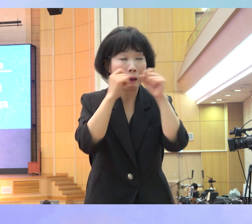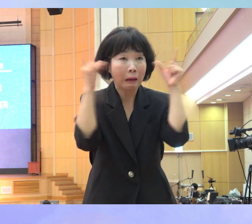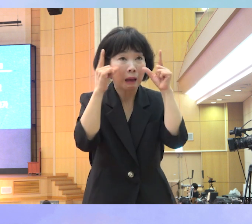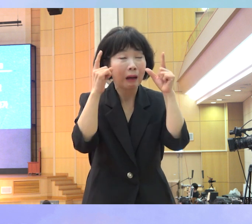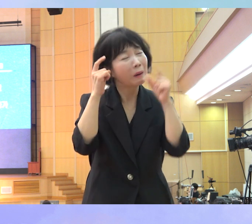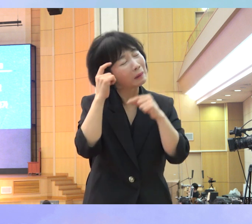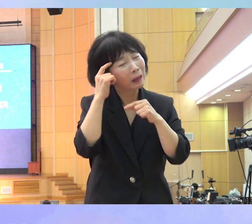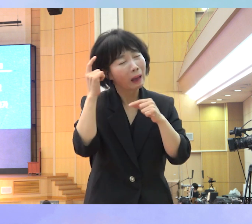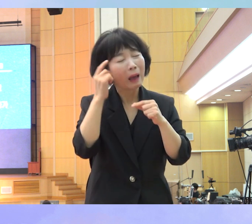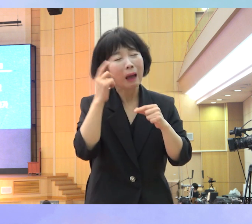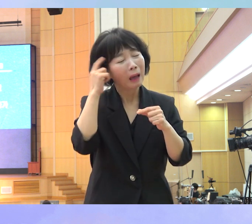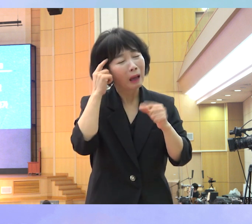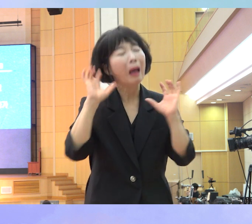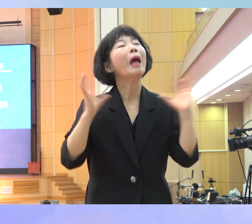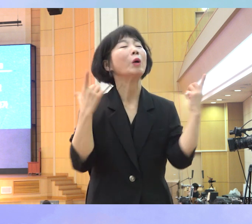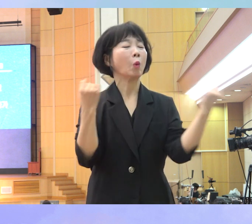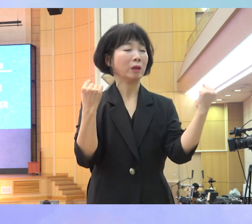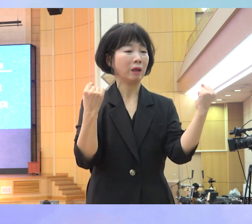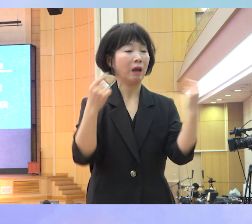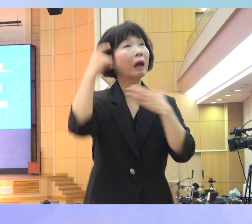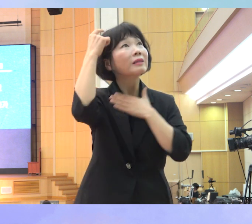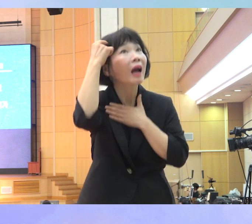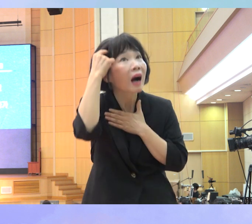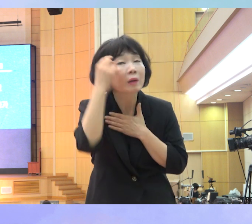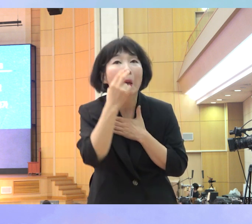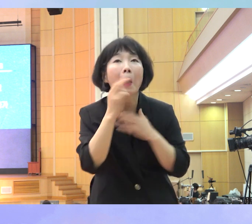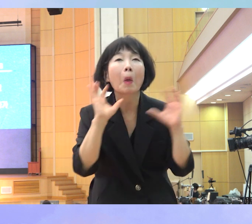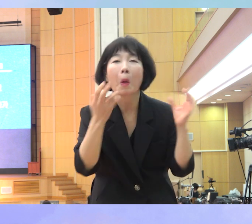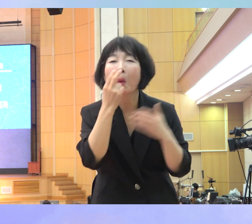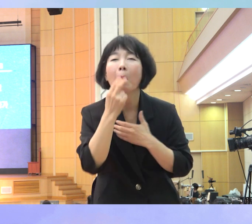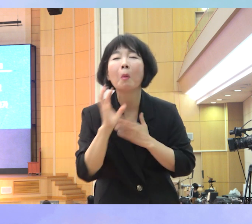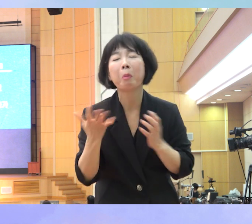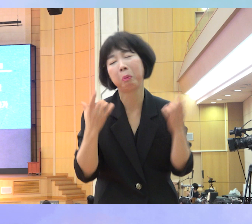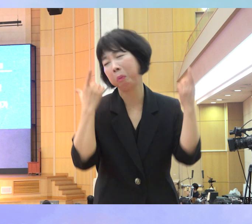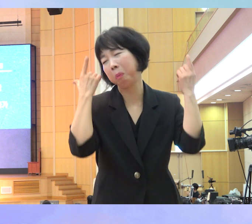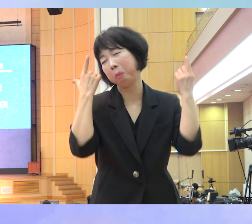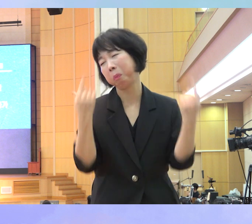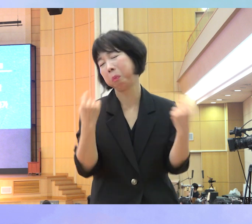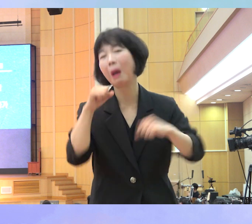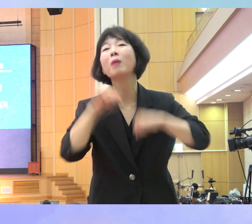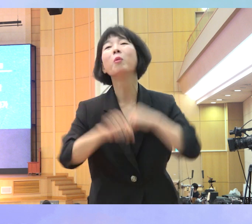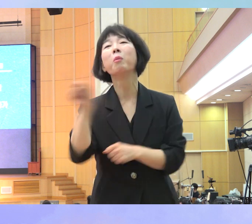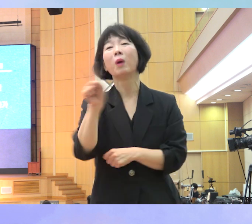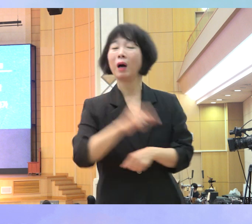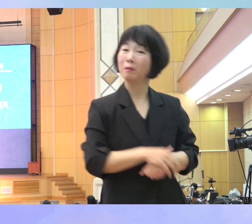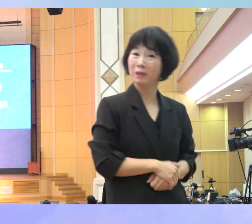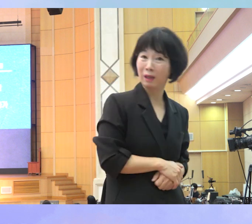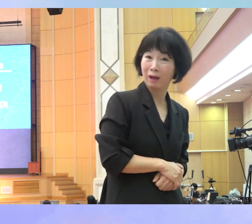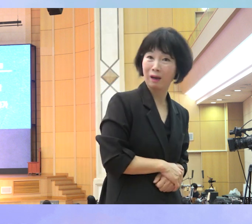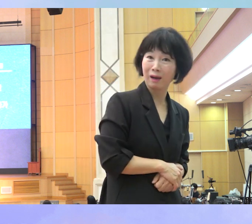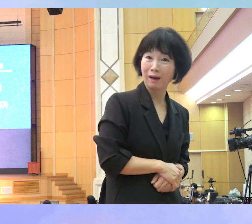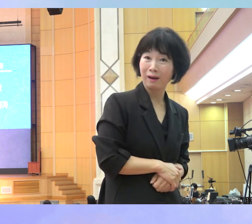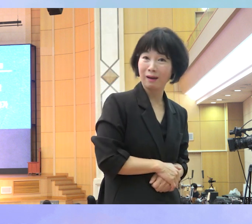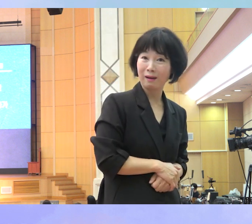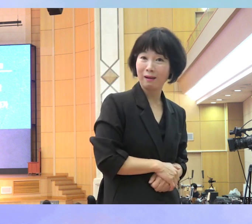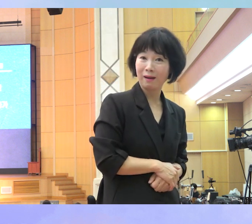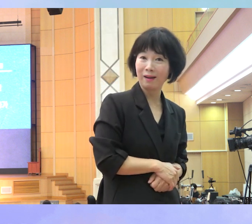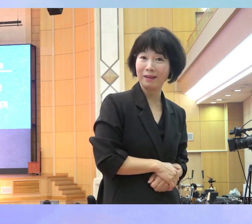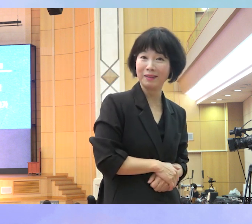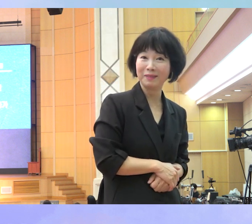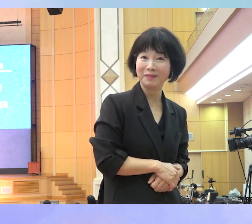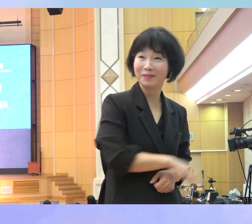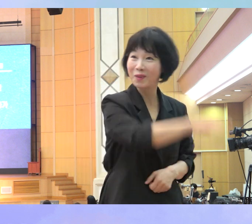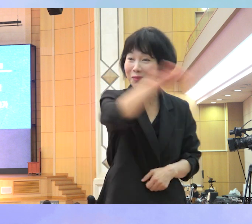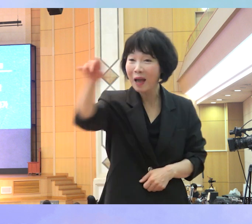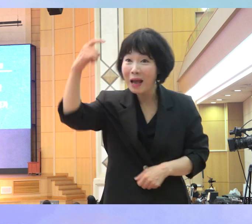것이? 생각하는 것이. 여러분, 이게 역시 생각하는 게 어린아이와 같으니까 어떤